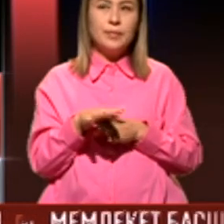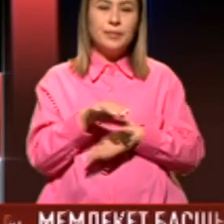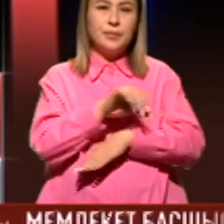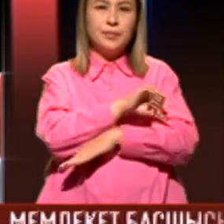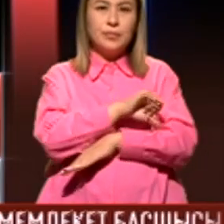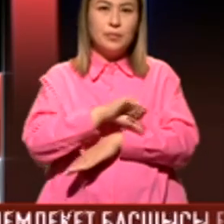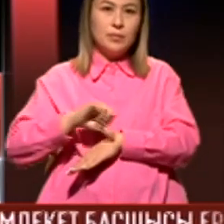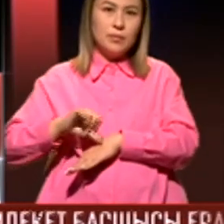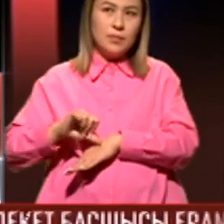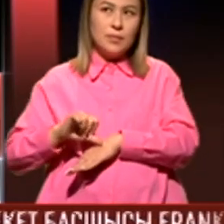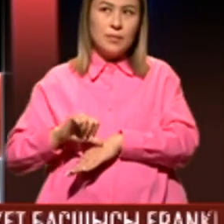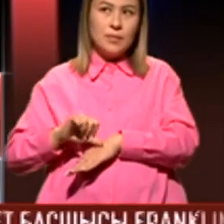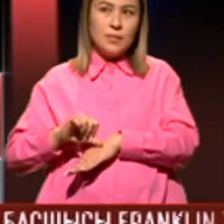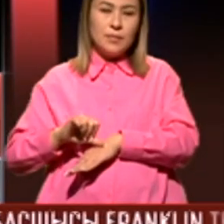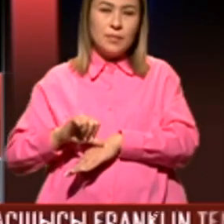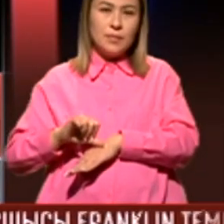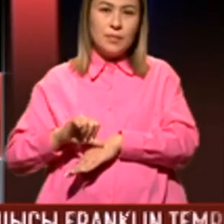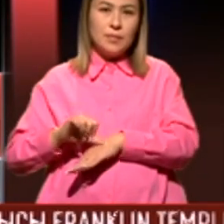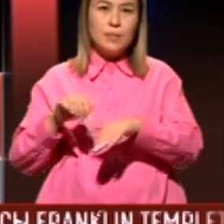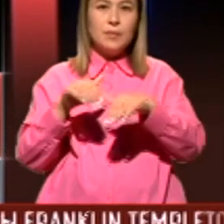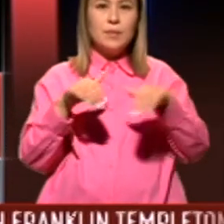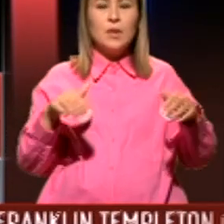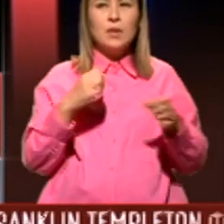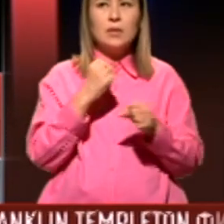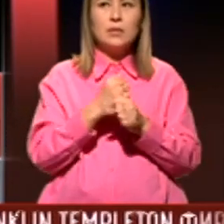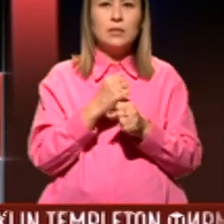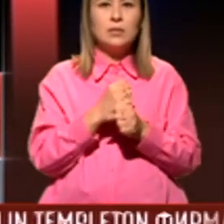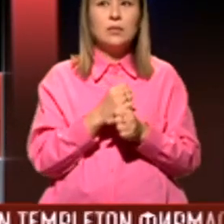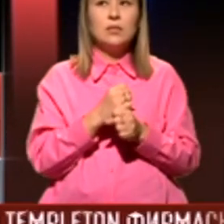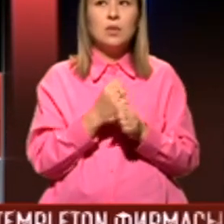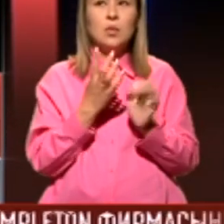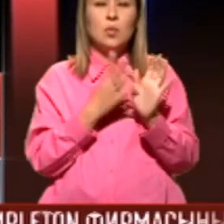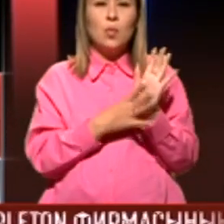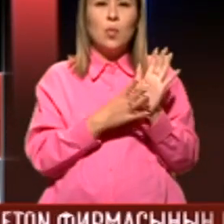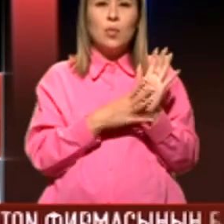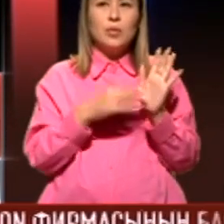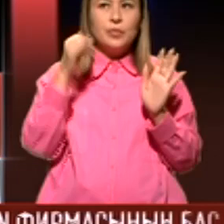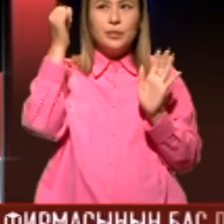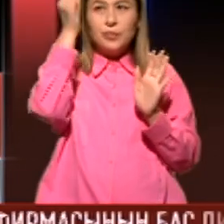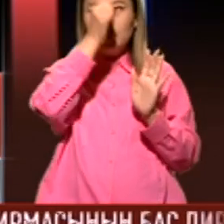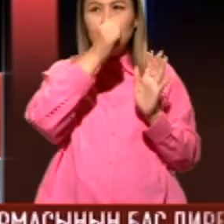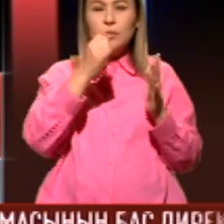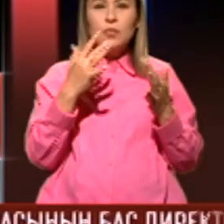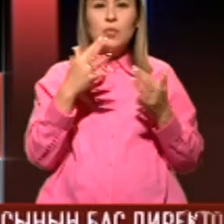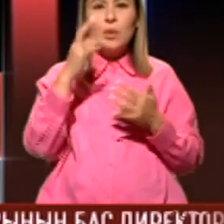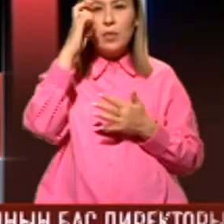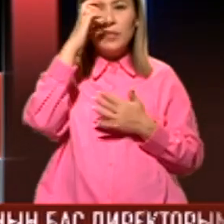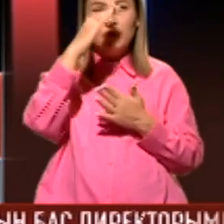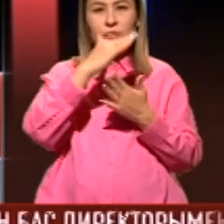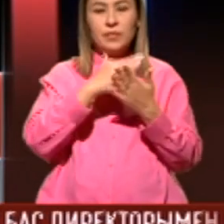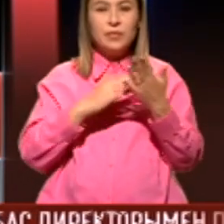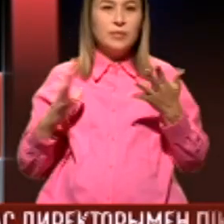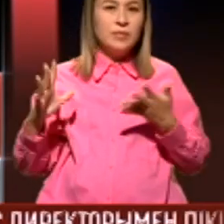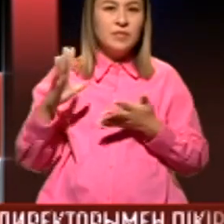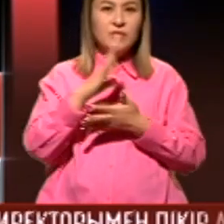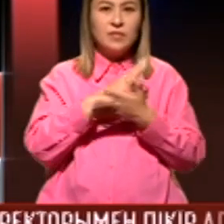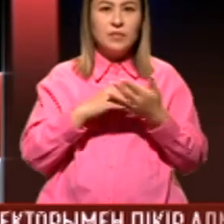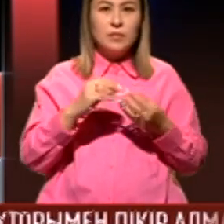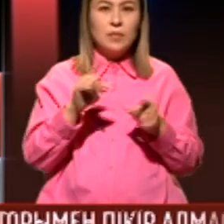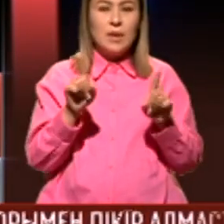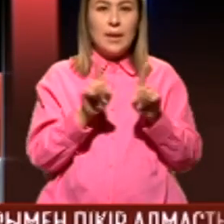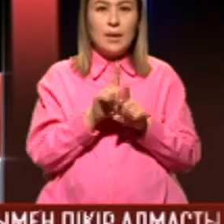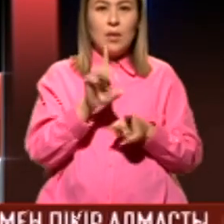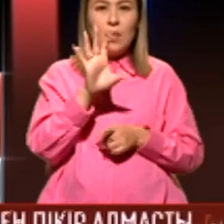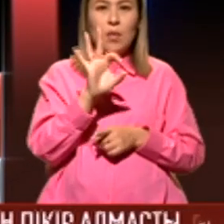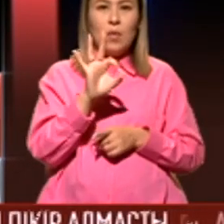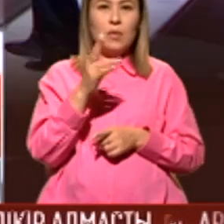шекарамызды делимитациялаған мемлекетпіз. Түгел 90-шы жылдары толығымен қанша мемлекетпен көршіміз, соның бәрімен. Сол осы ОДКБ деген